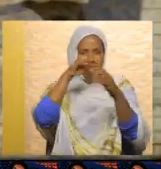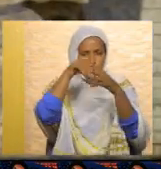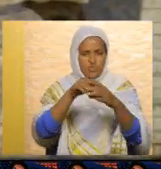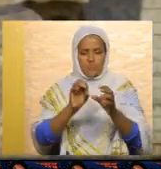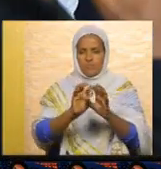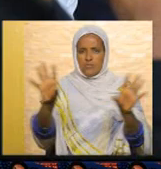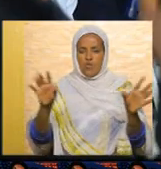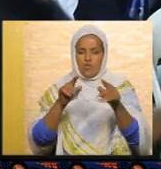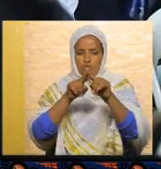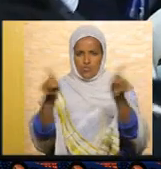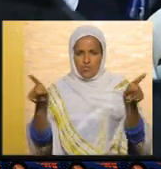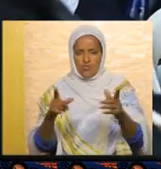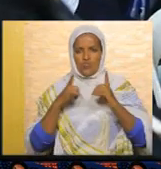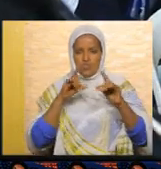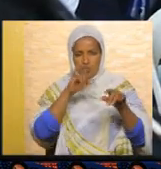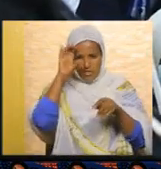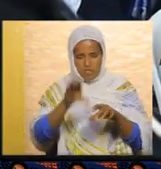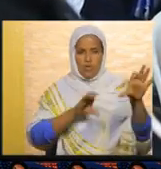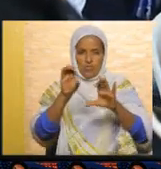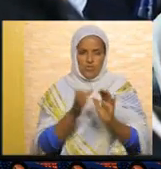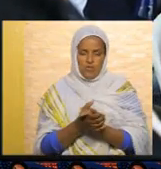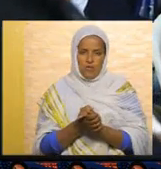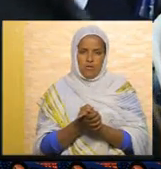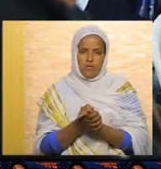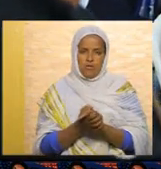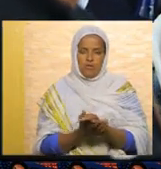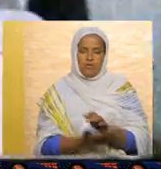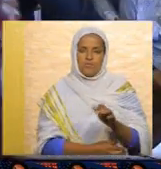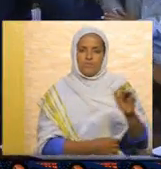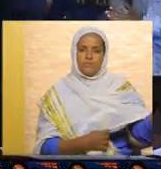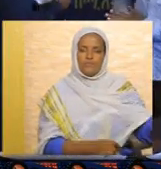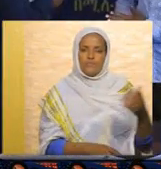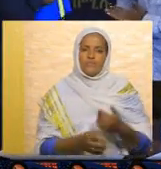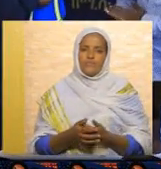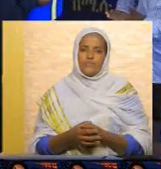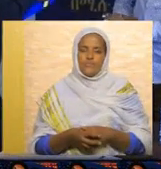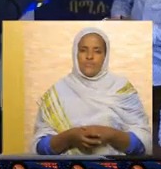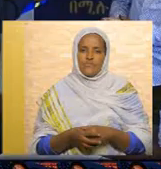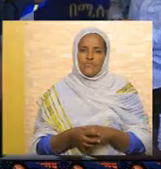በሴቶችና በወንዶች መካከል የጎላ ልዩነት ይኖር ዘንድ የግድ አድርጎታል።